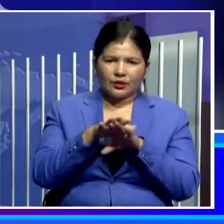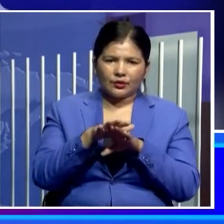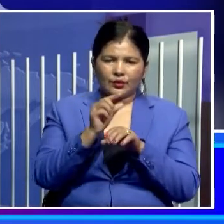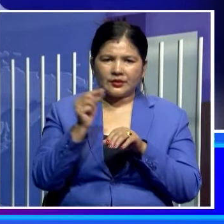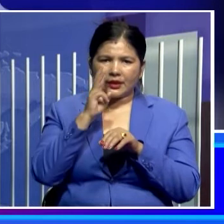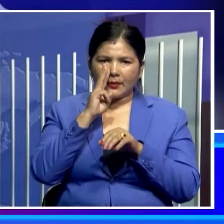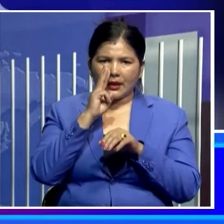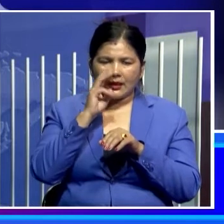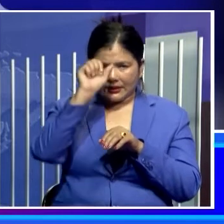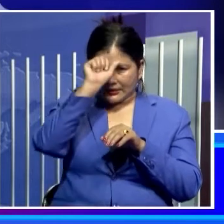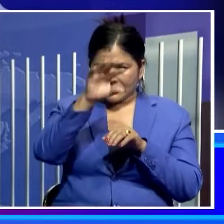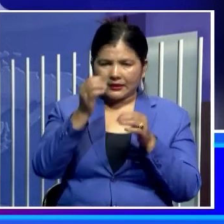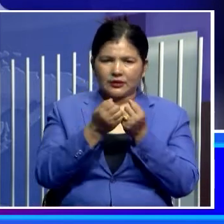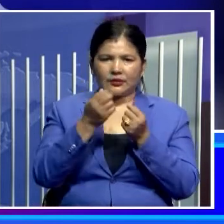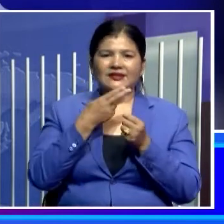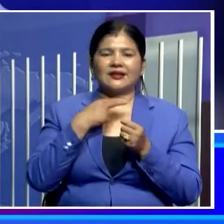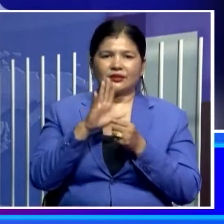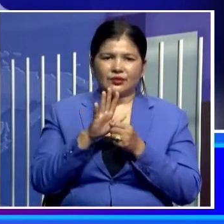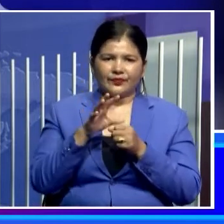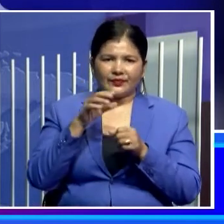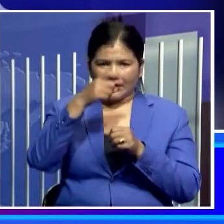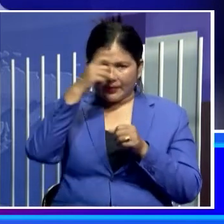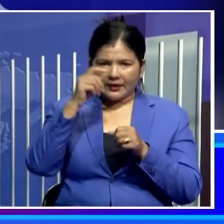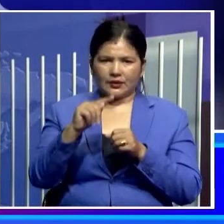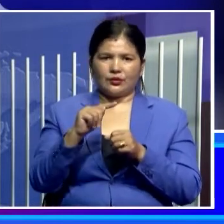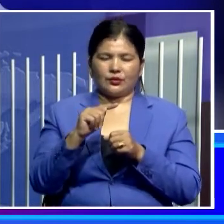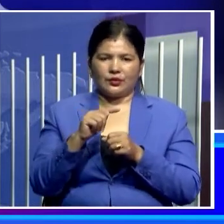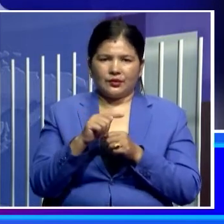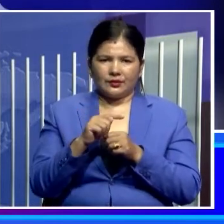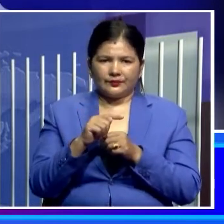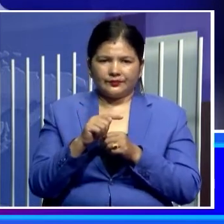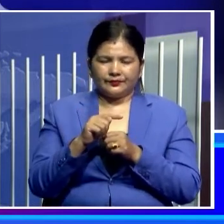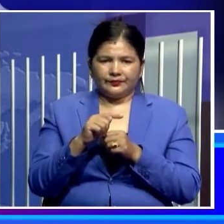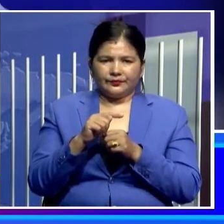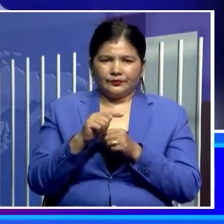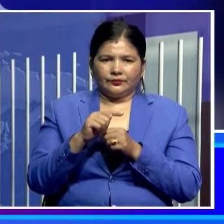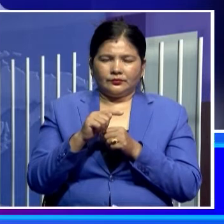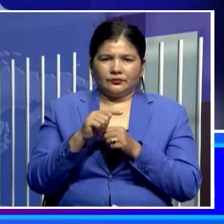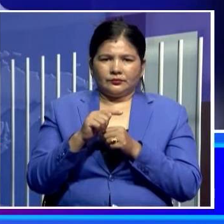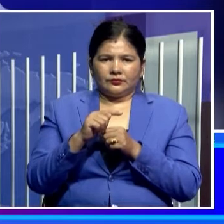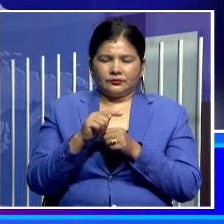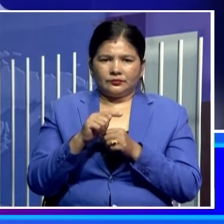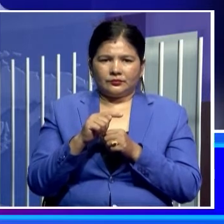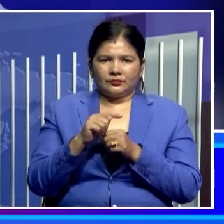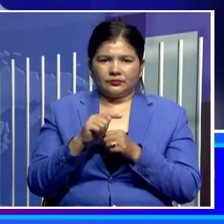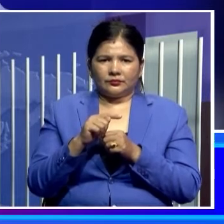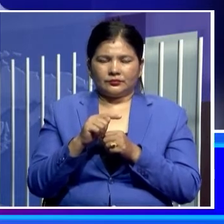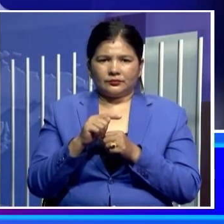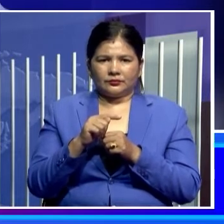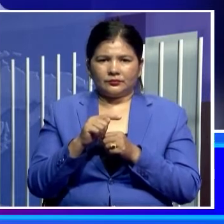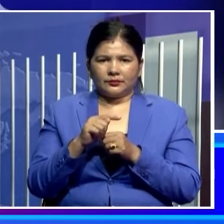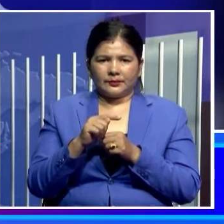म जानकारी गराउन चाहन्छु। बाँकेको खास गरेर